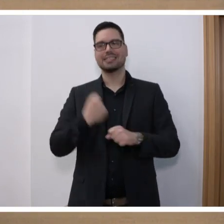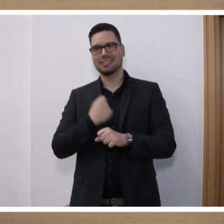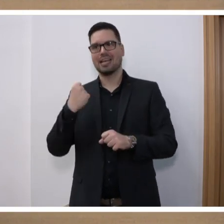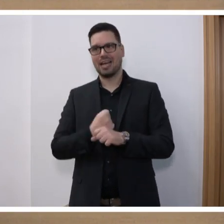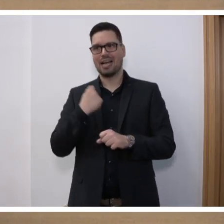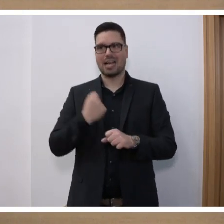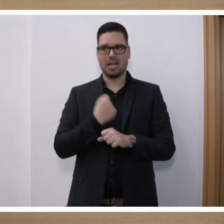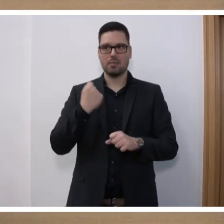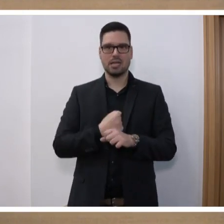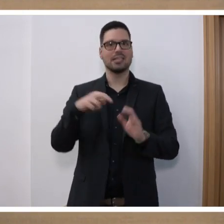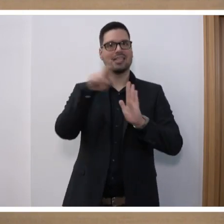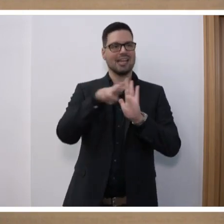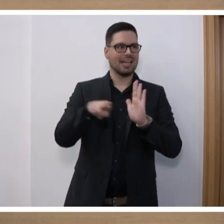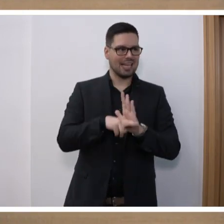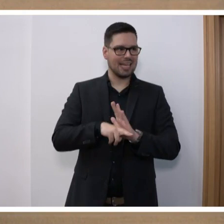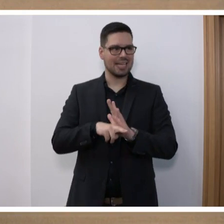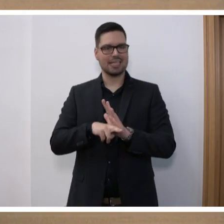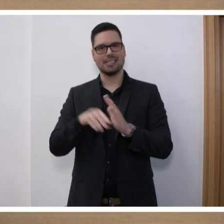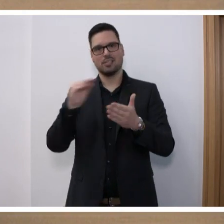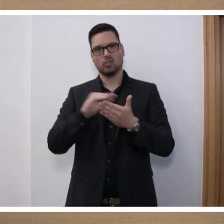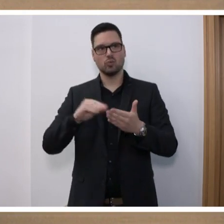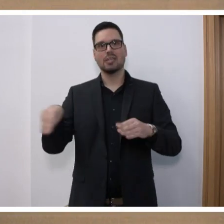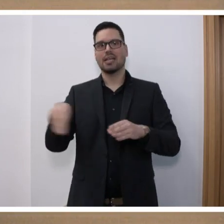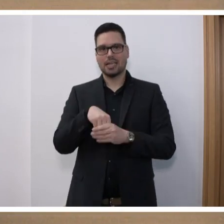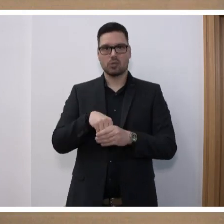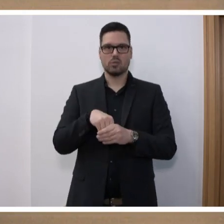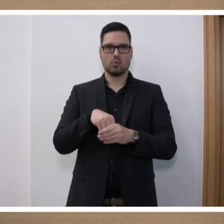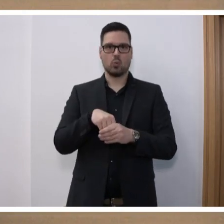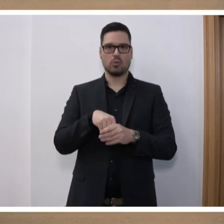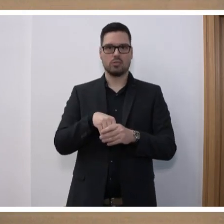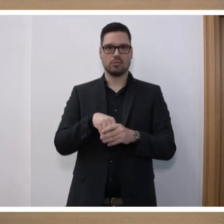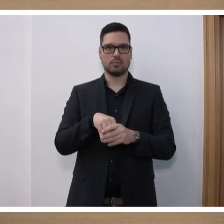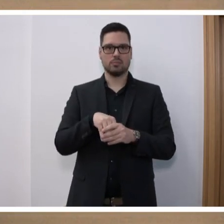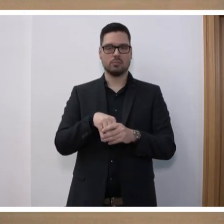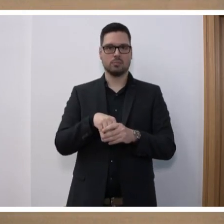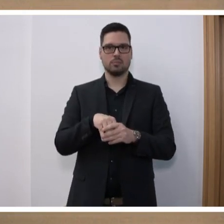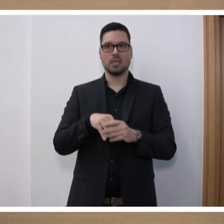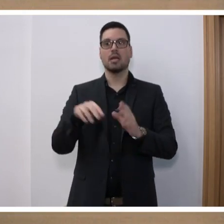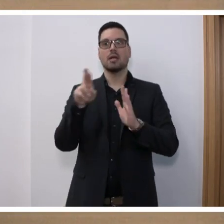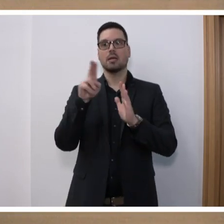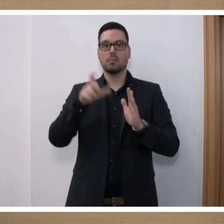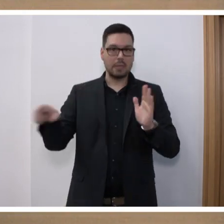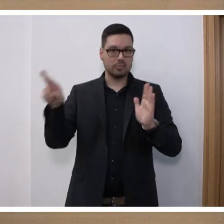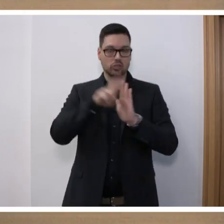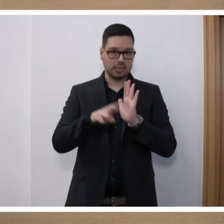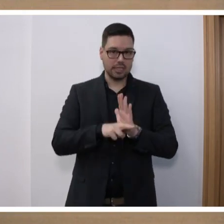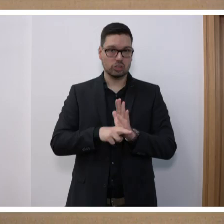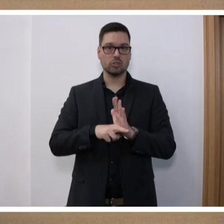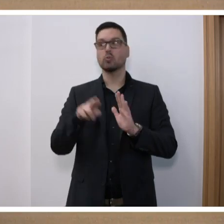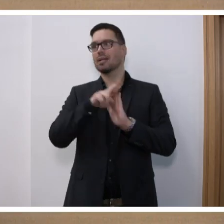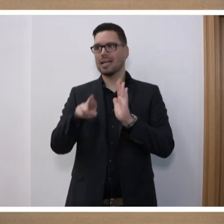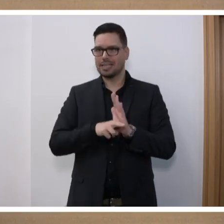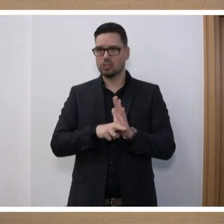arbeiten, dass die Regelschulen inklusiv werden. Denn Sie haben es angesprochen, das ist ein Menschenrecht. Und es ist ein Recht